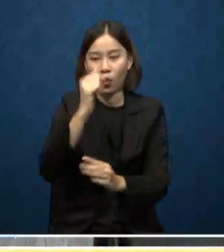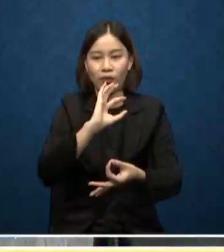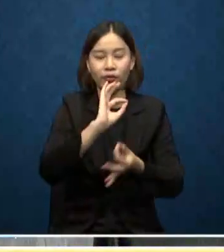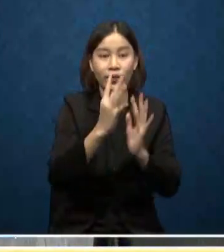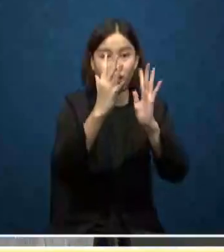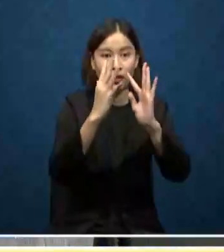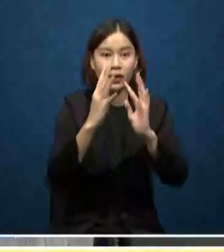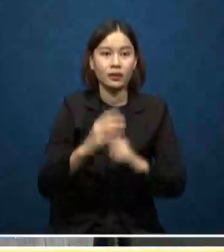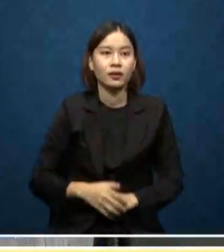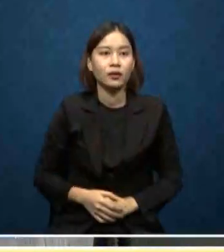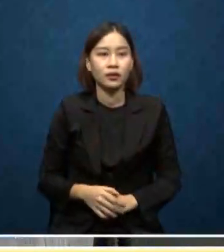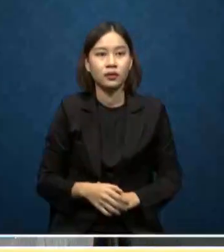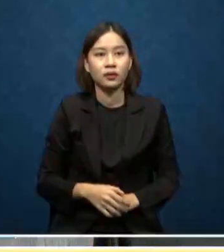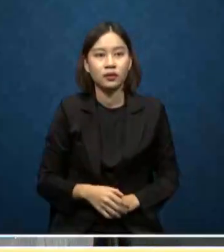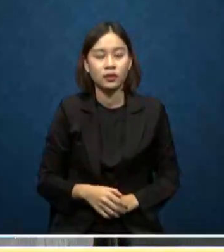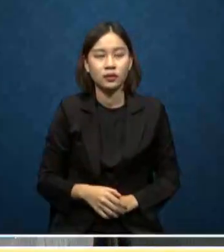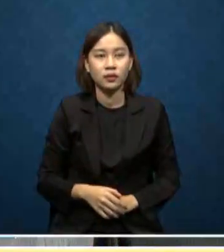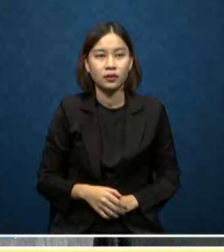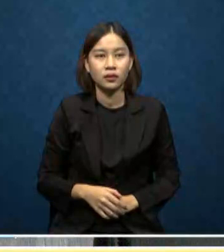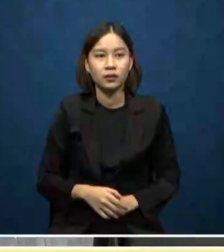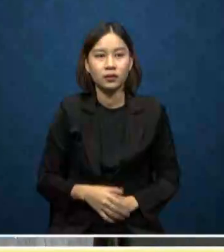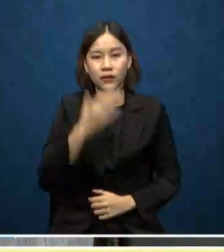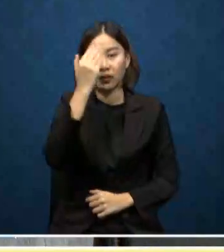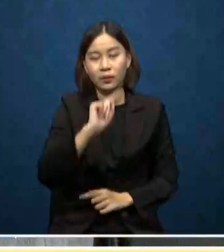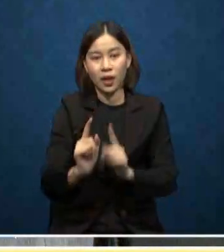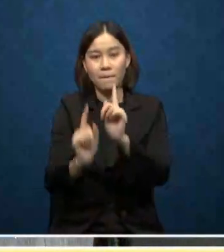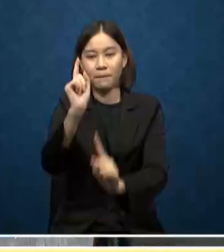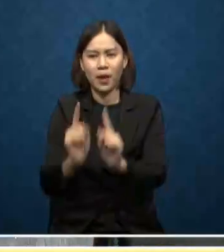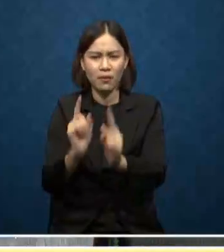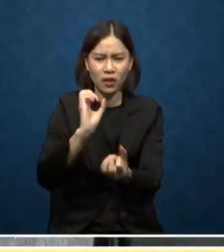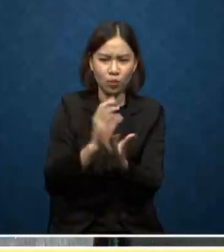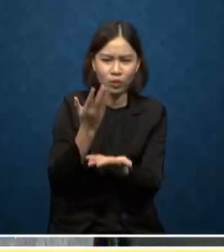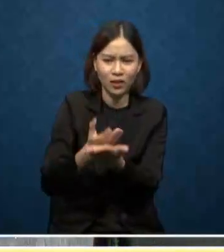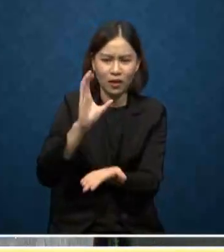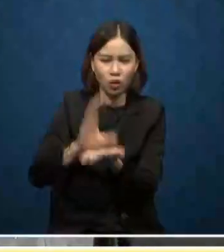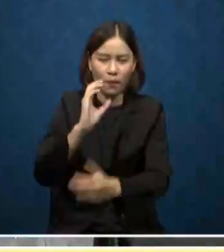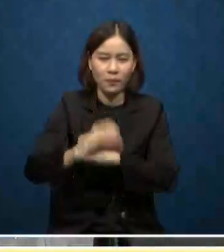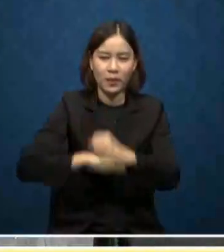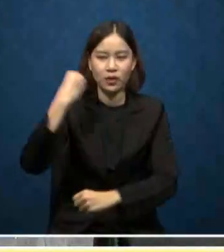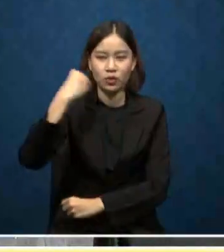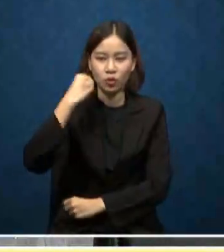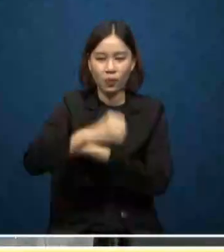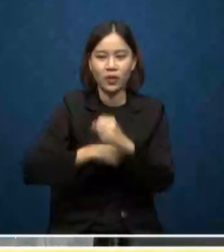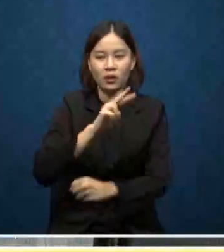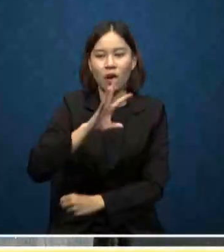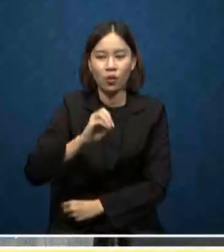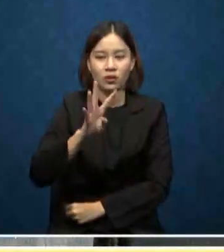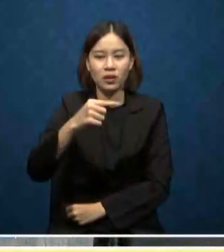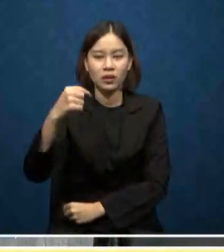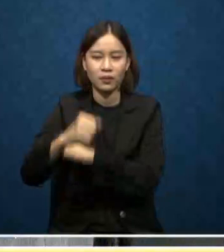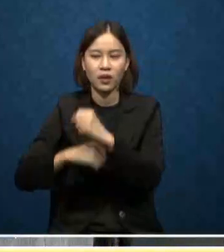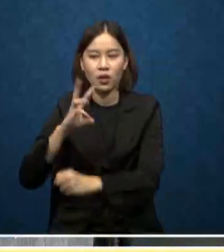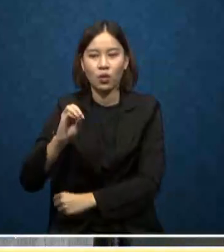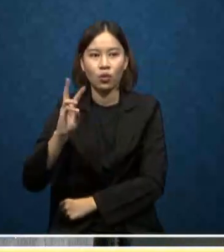ไหม้ป่าเพื่อประเมินความสูญเสียงบประมาณต่อปีในห่วงปี 64 ถึง 66